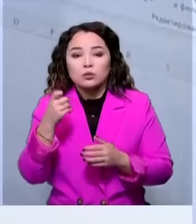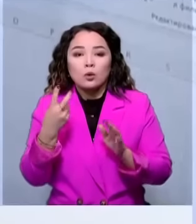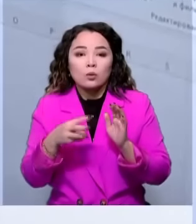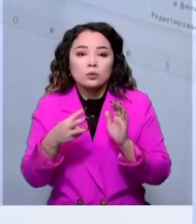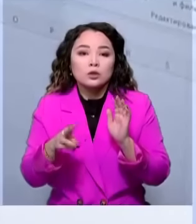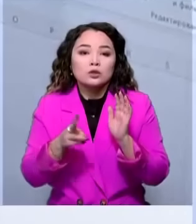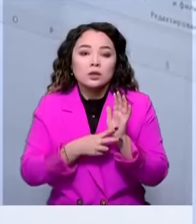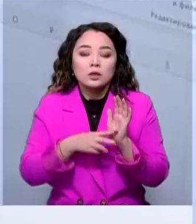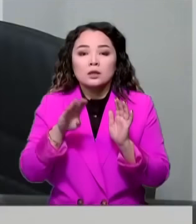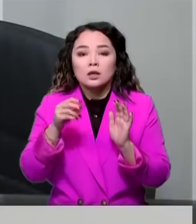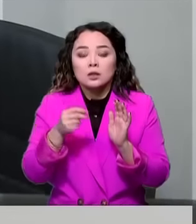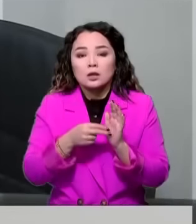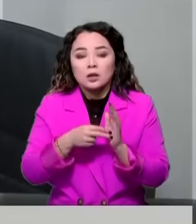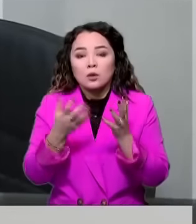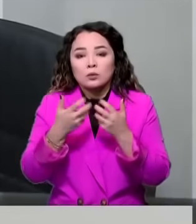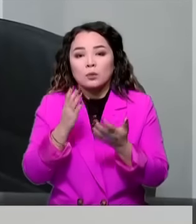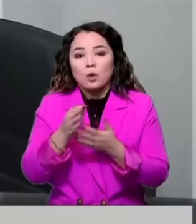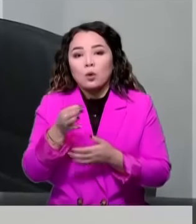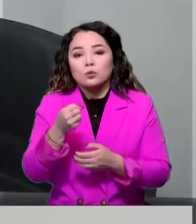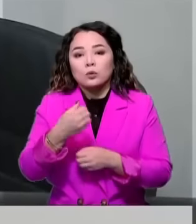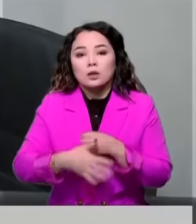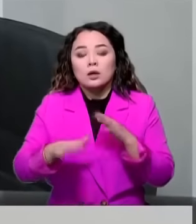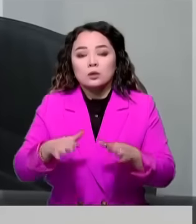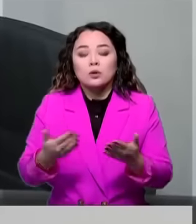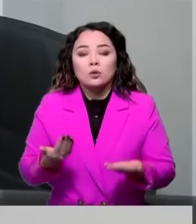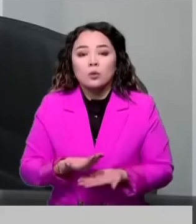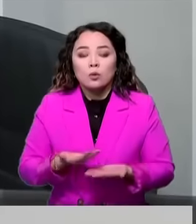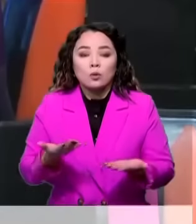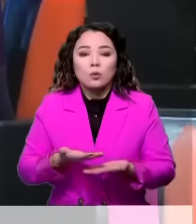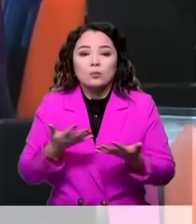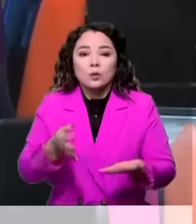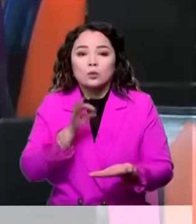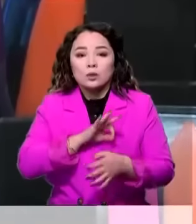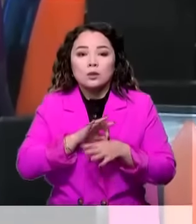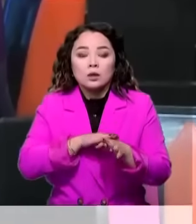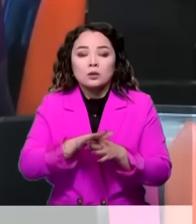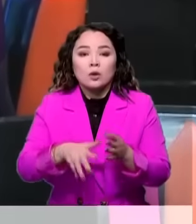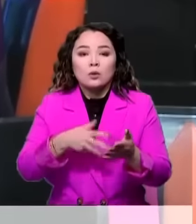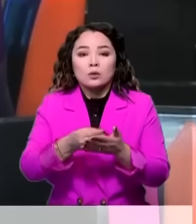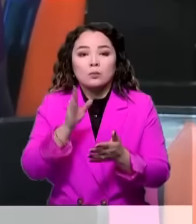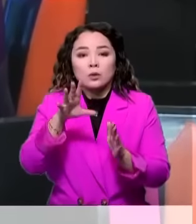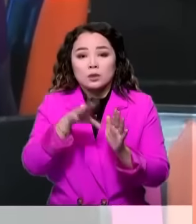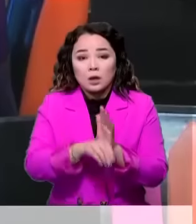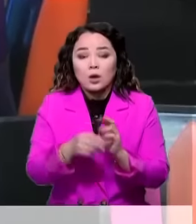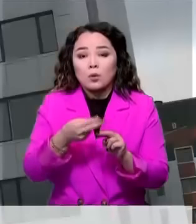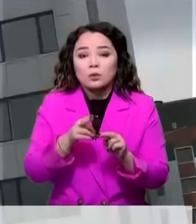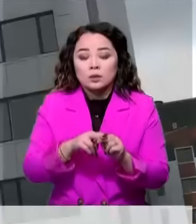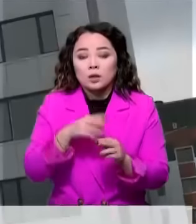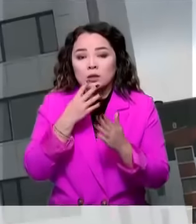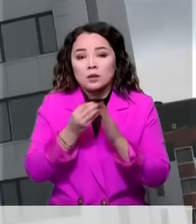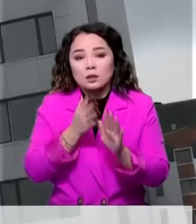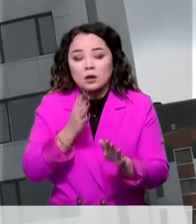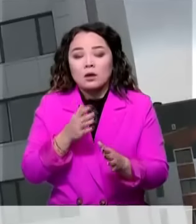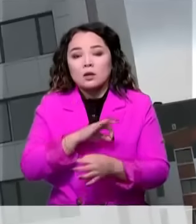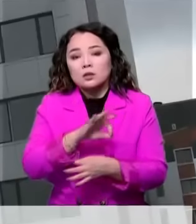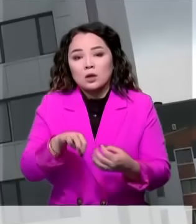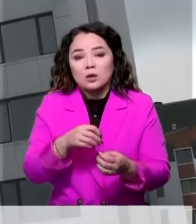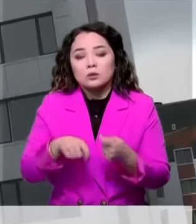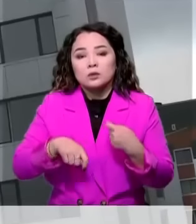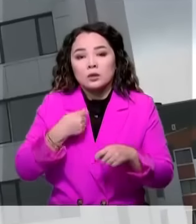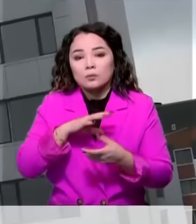теңгемен есептелінетін болады. Облыс орталығында көп тұтынсаң көп төлейсің деген ұстаным енгізіліп жатыр. Бұл өз кезегінде артық